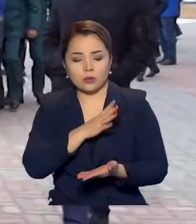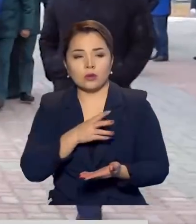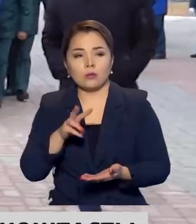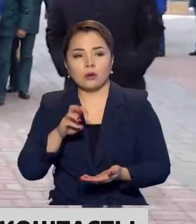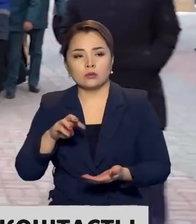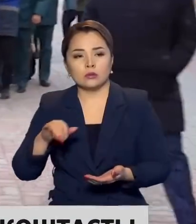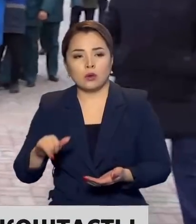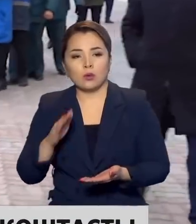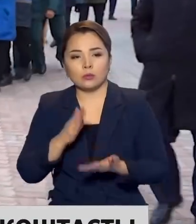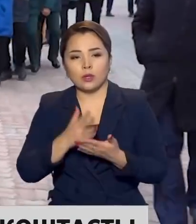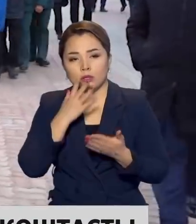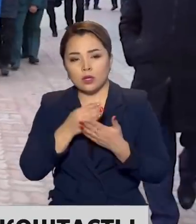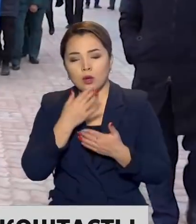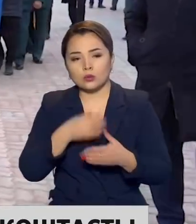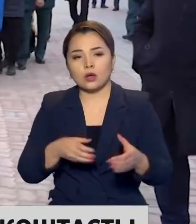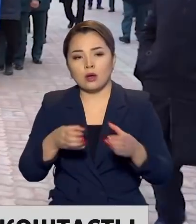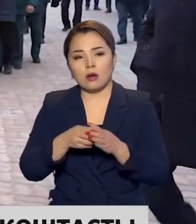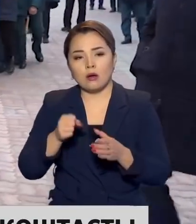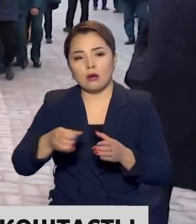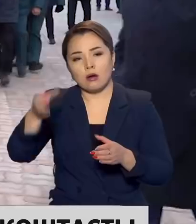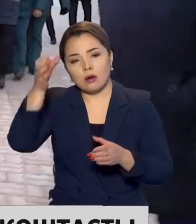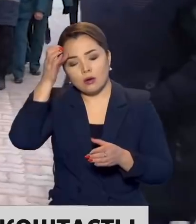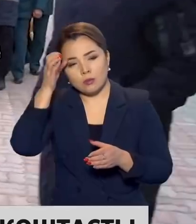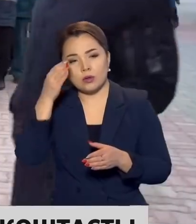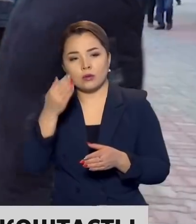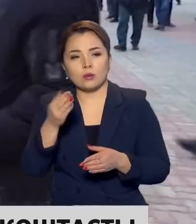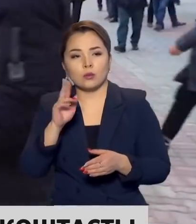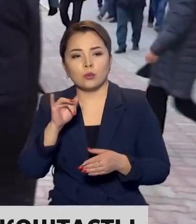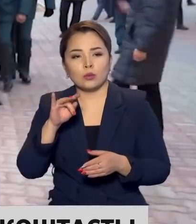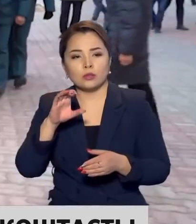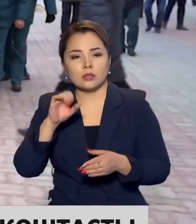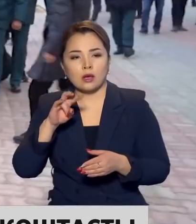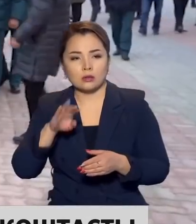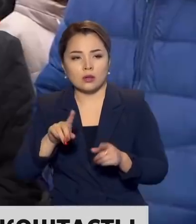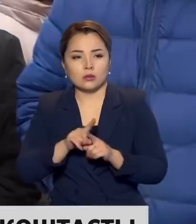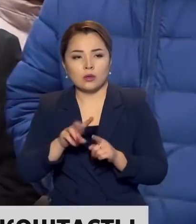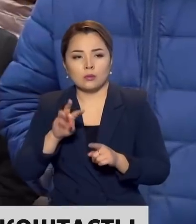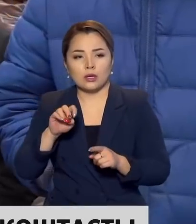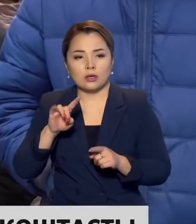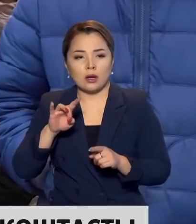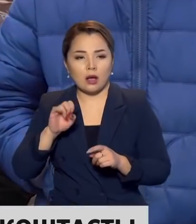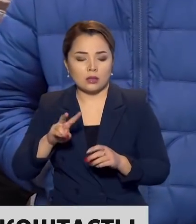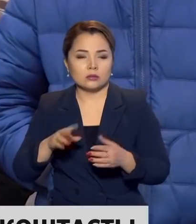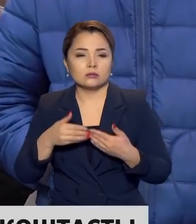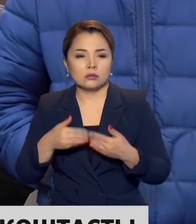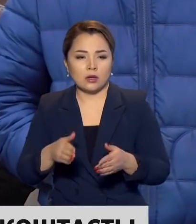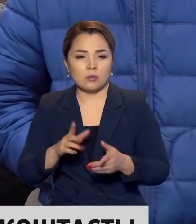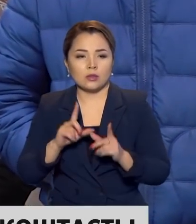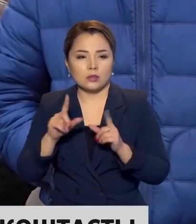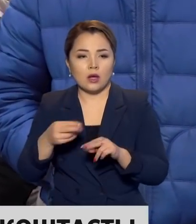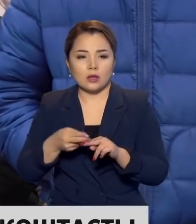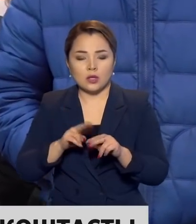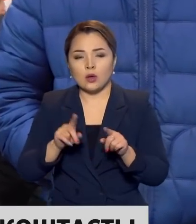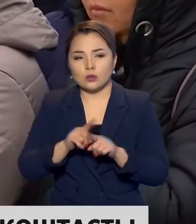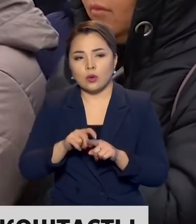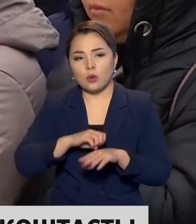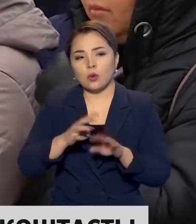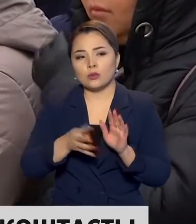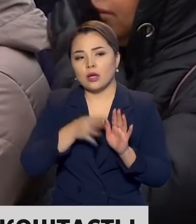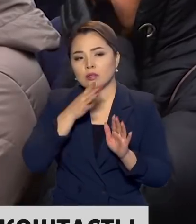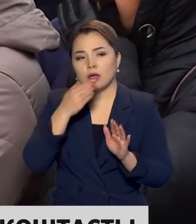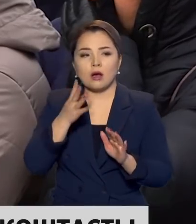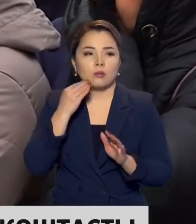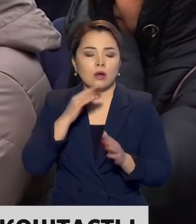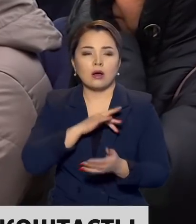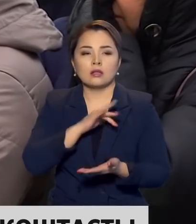Маңғыстаулықтар ұлттық қауіпсіздік комитеті академиясының курсанты Мейірхан Бітіммен қоштасты. 19 жасар Мейірхан Алматы қаласындағы қақтығыс